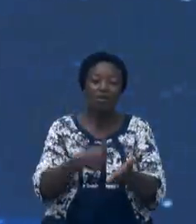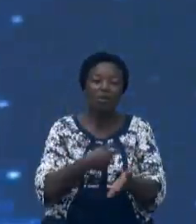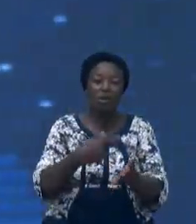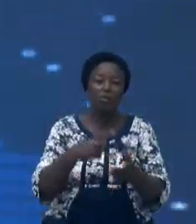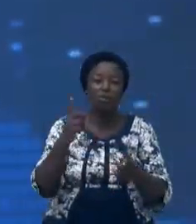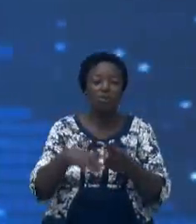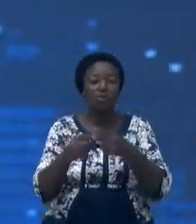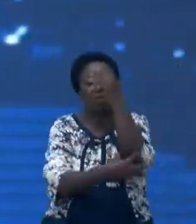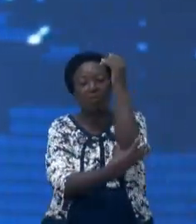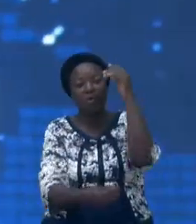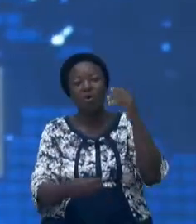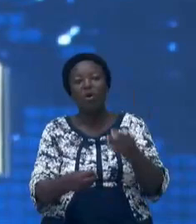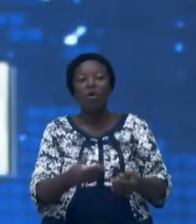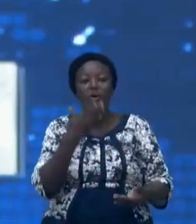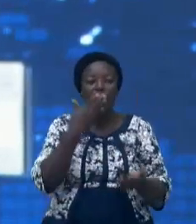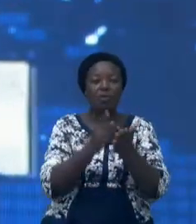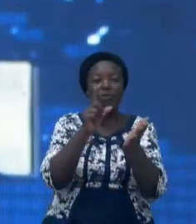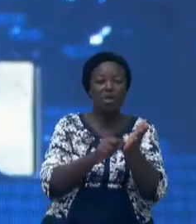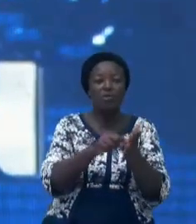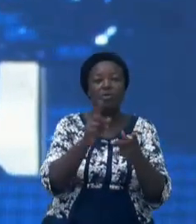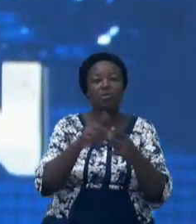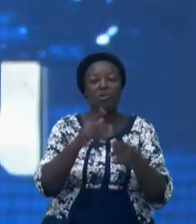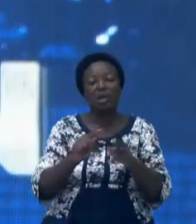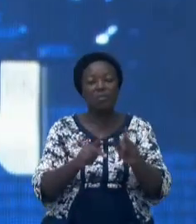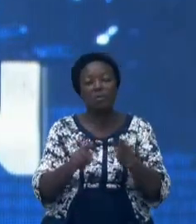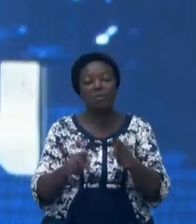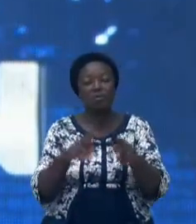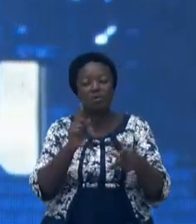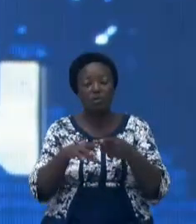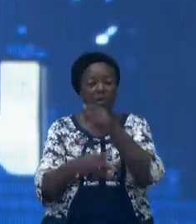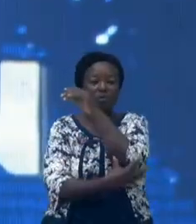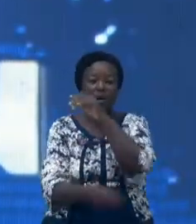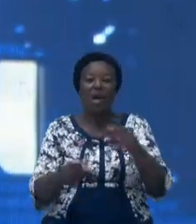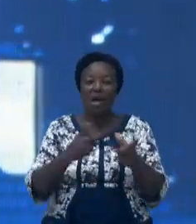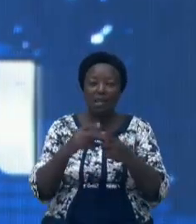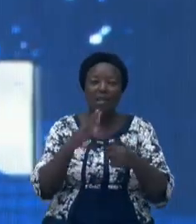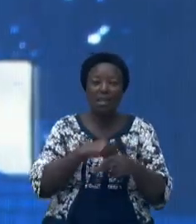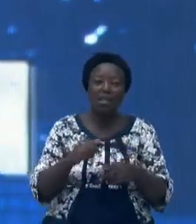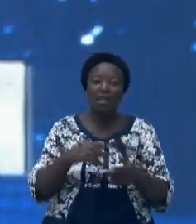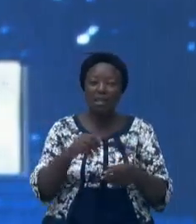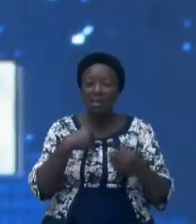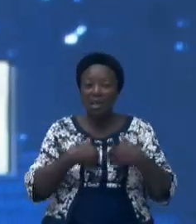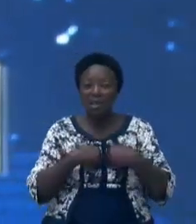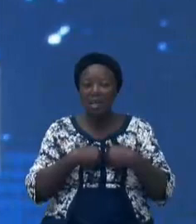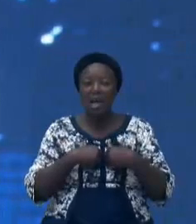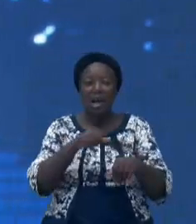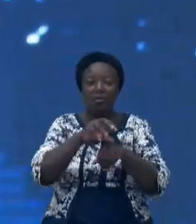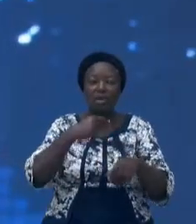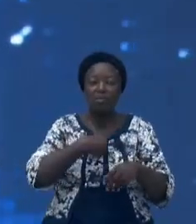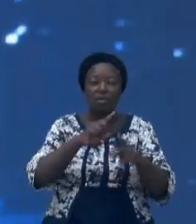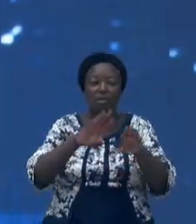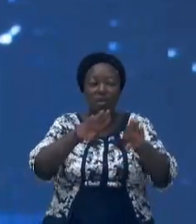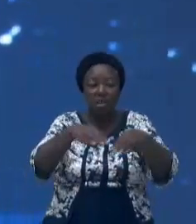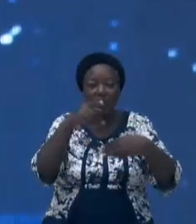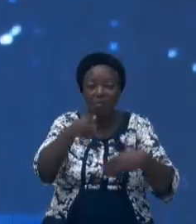1 pour annoncer la bonne nouvelle aux pauvres la bonne nouvelle aux pauvres tina arena paix